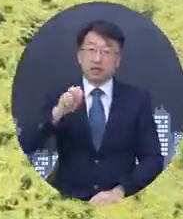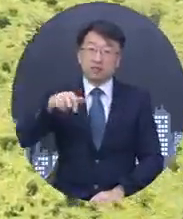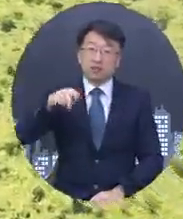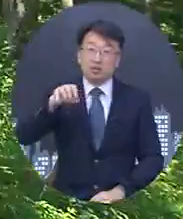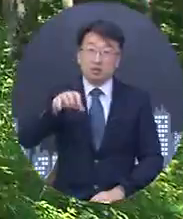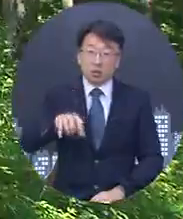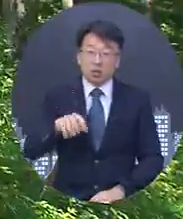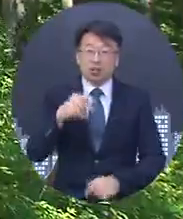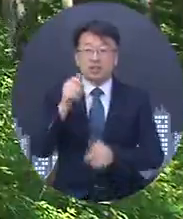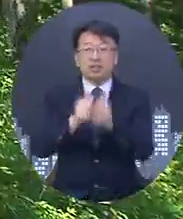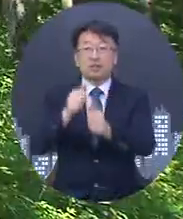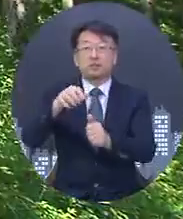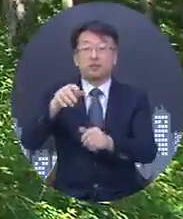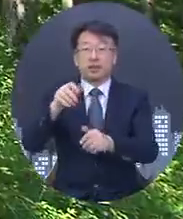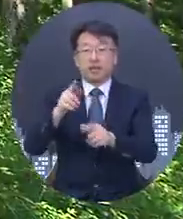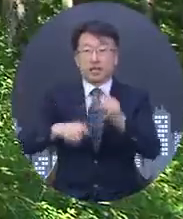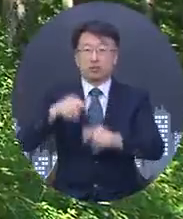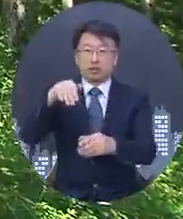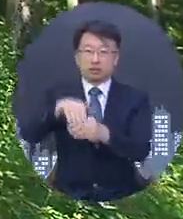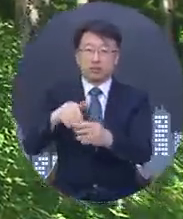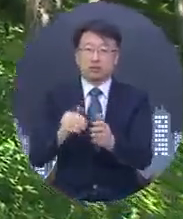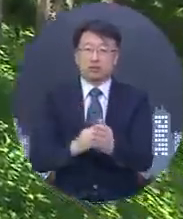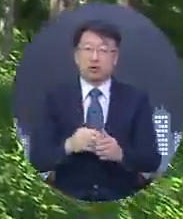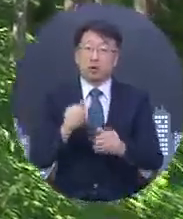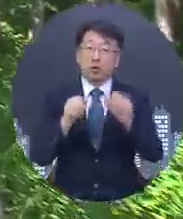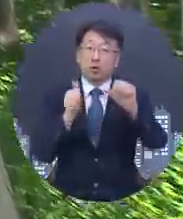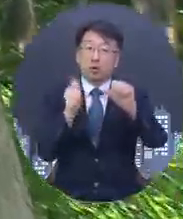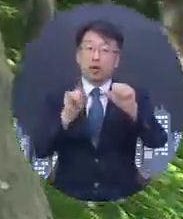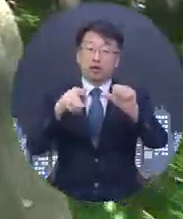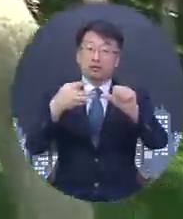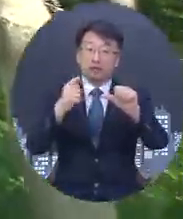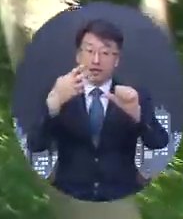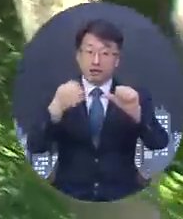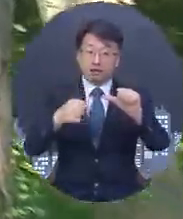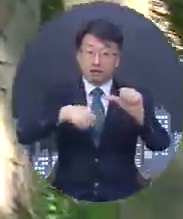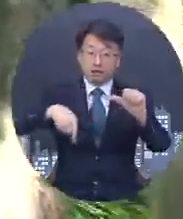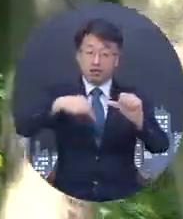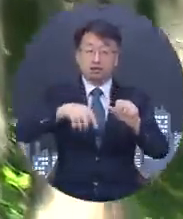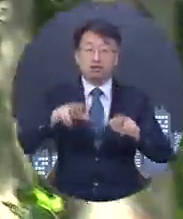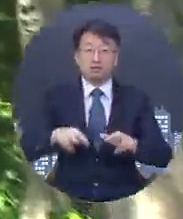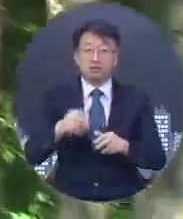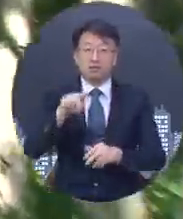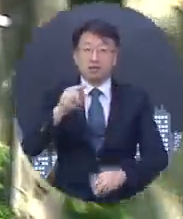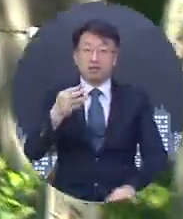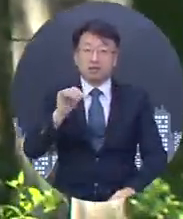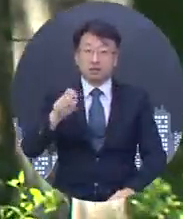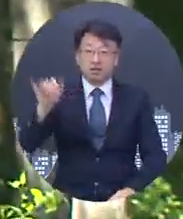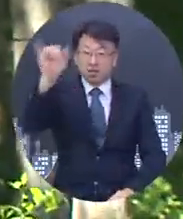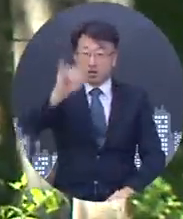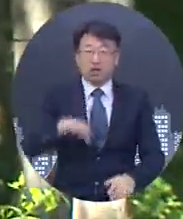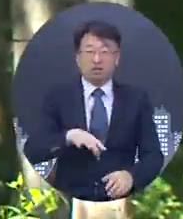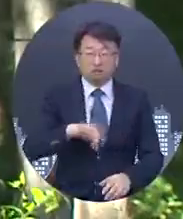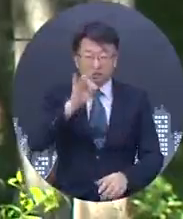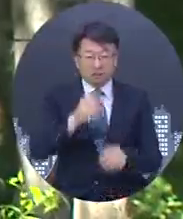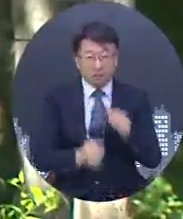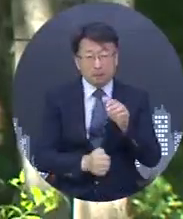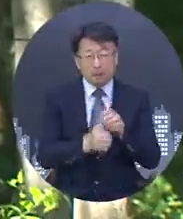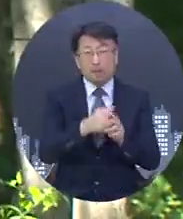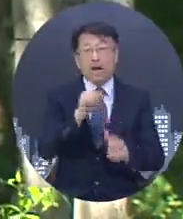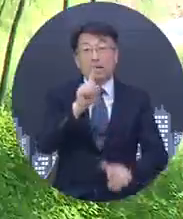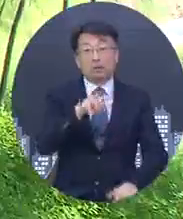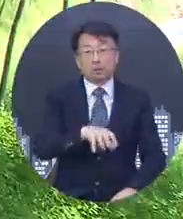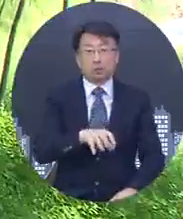시험잎. 5헥타르에 달하는 이곳 푸조나무 조림지는 산림청이 운영하는 전국 유일의 푸조나무